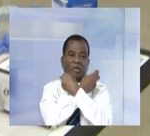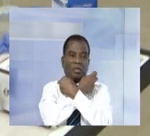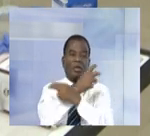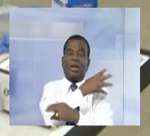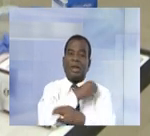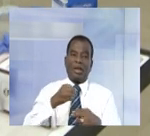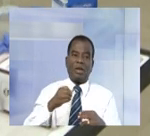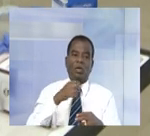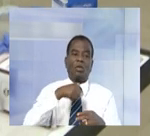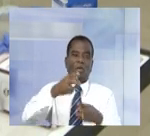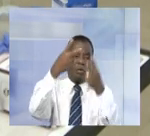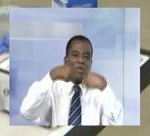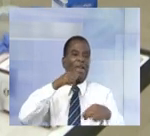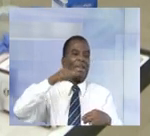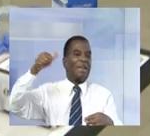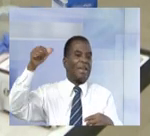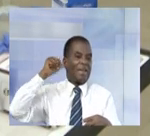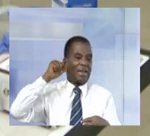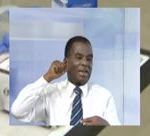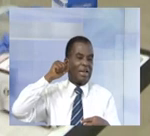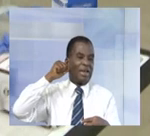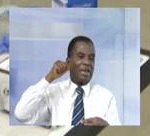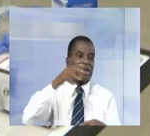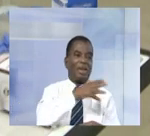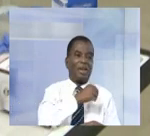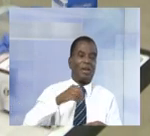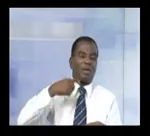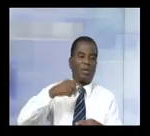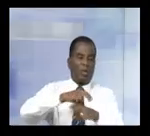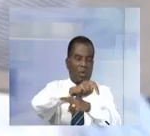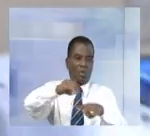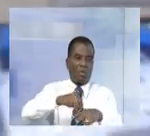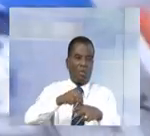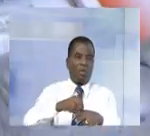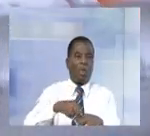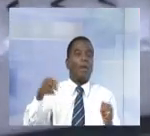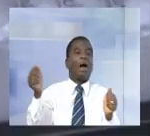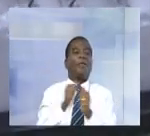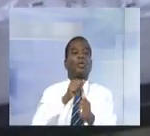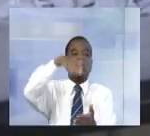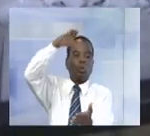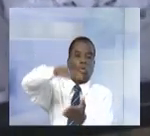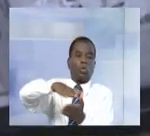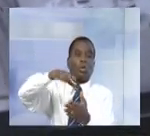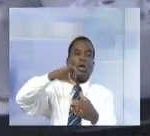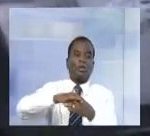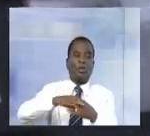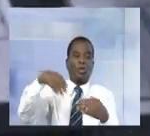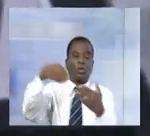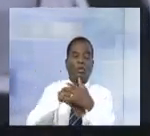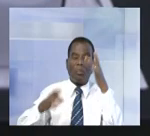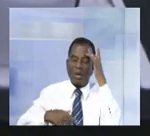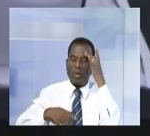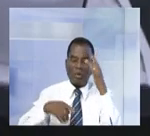nous qui sommes arrivés hier. Donc on va aussi prendre notre part des contrôles. Malgré la baisse réelle de nouveaux cas